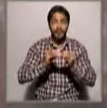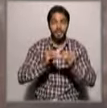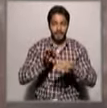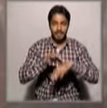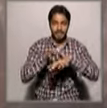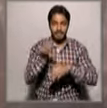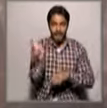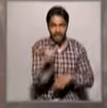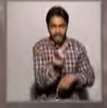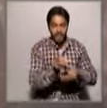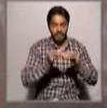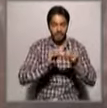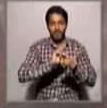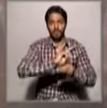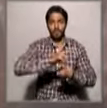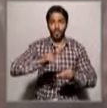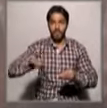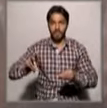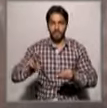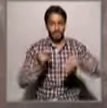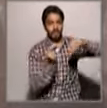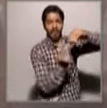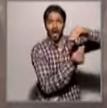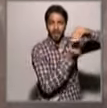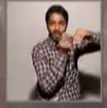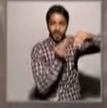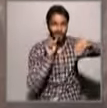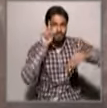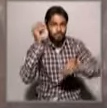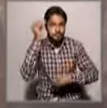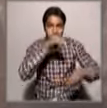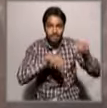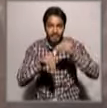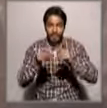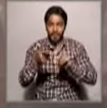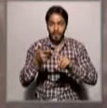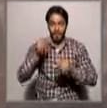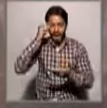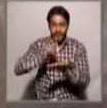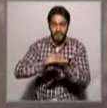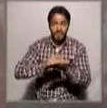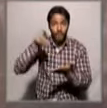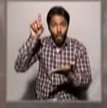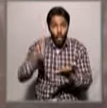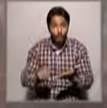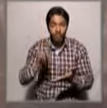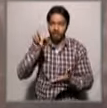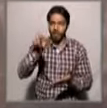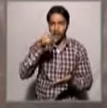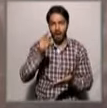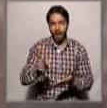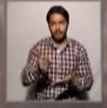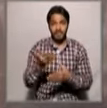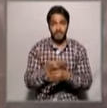الامور. فالقول بمثل هذا النوع رمي بغيب، والرمي بالغيب لا يجوز شرعا على الاطلاق. وانطلاقا من هذه القاعده لا